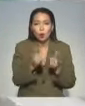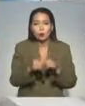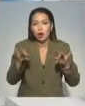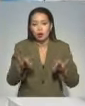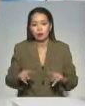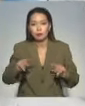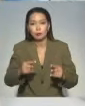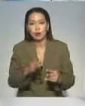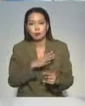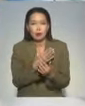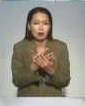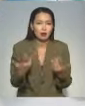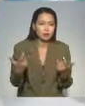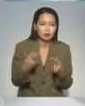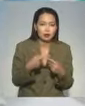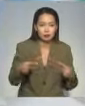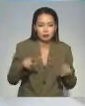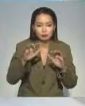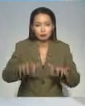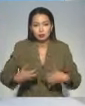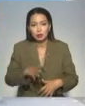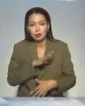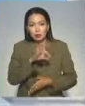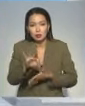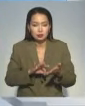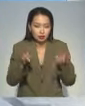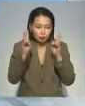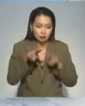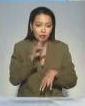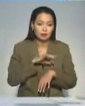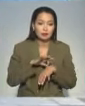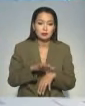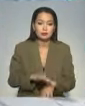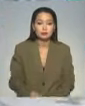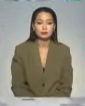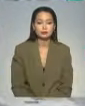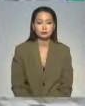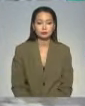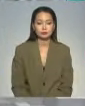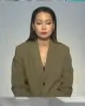ұсталды. Олардан түрлі қару жарақ тәркіленді. Қазір жедел тергеу іс-шаралары жүріп жатыр.